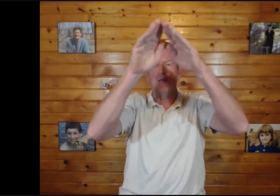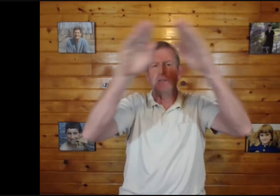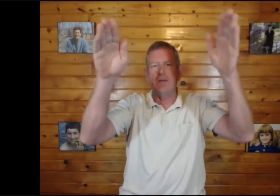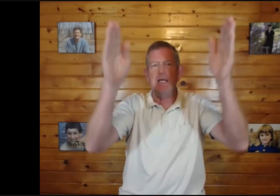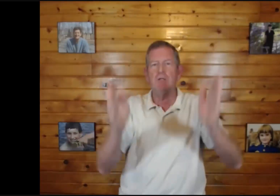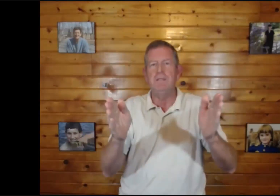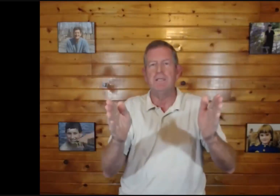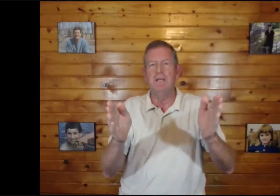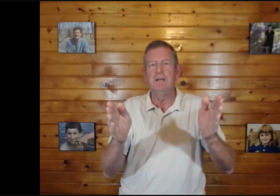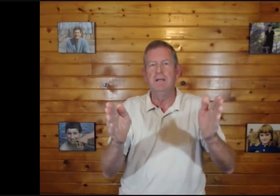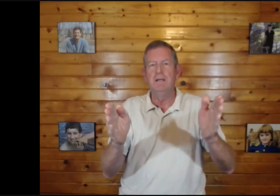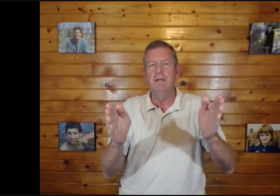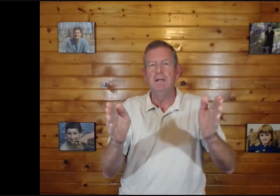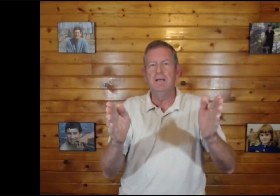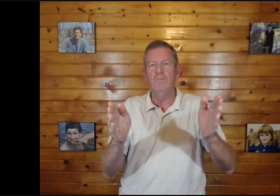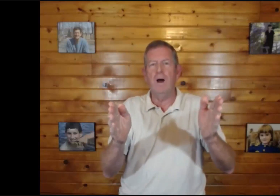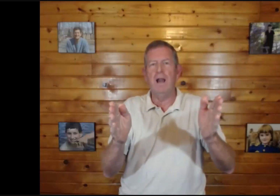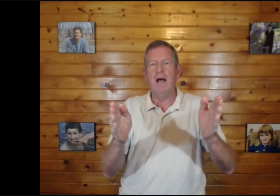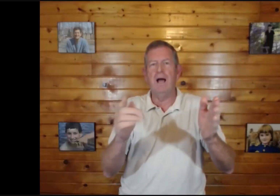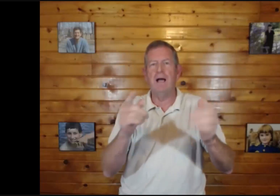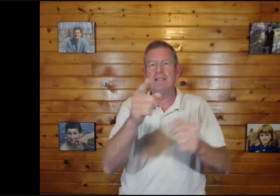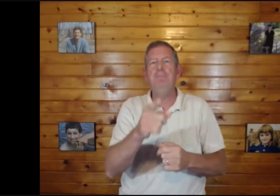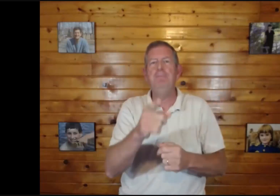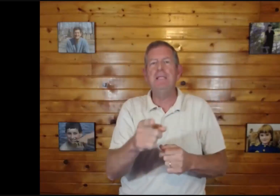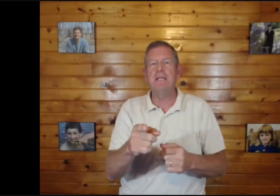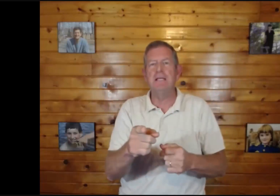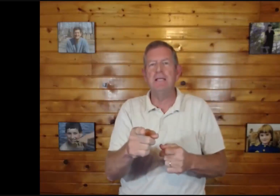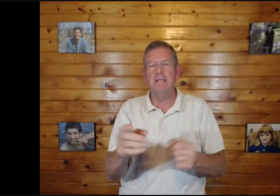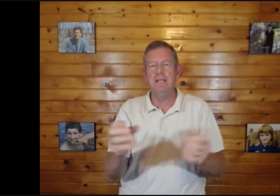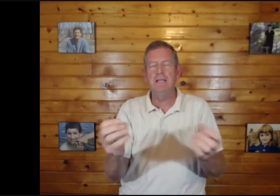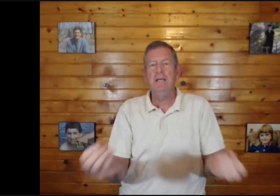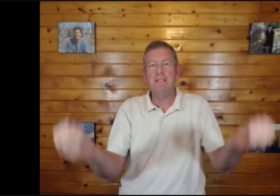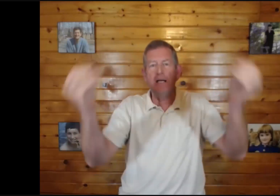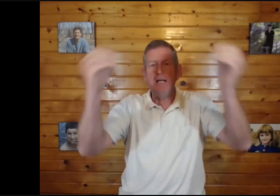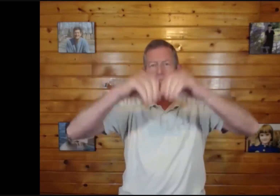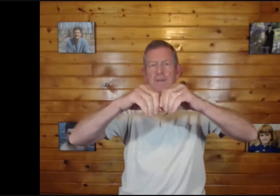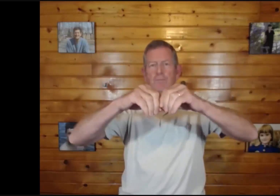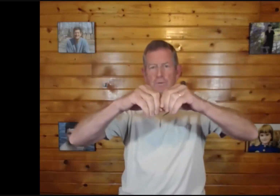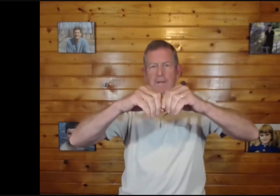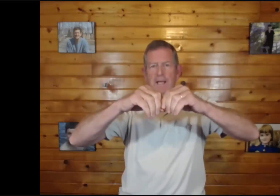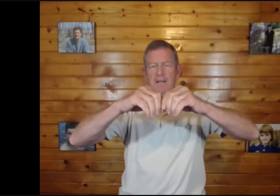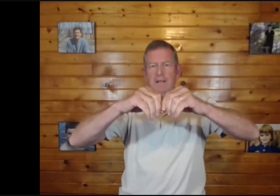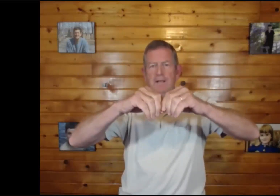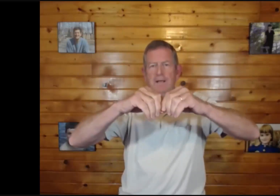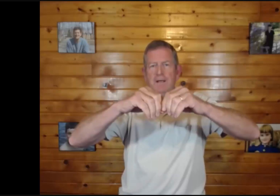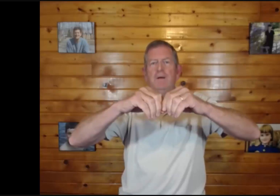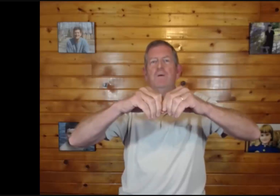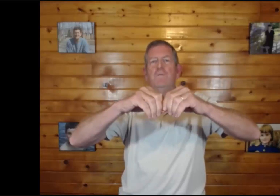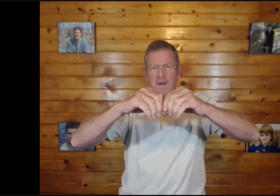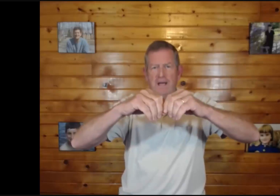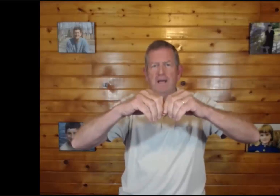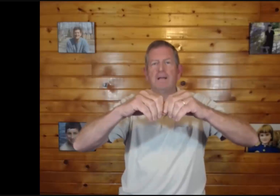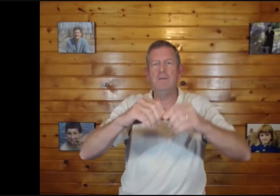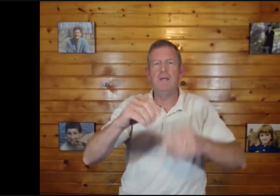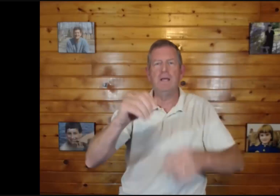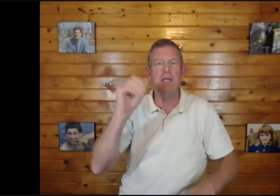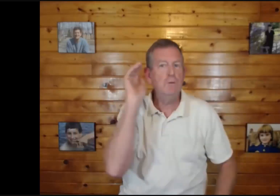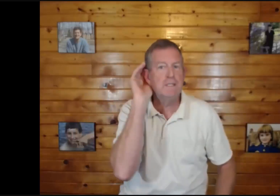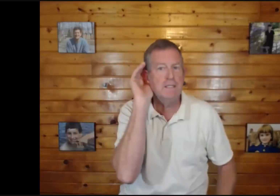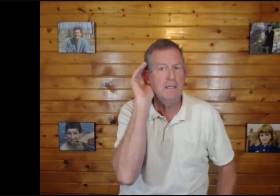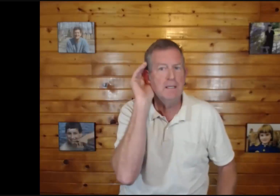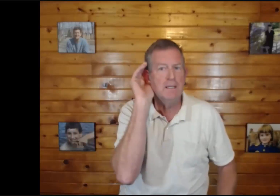jusqu'à présent? Quel est celui-ci? Voilà, c'est habiter, hein? Et ça, vous vous souvenez? Faire, très